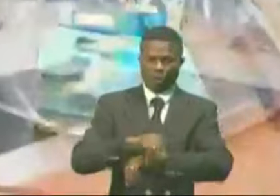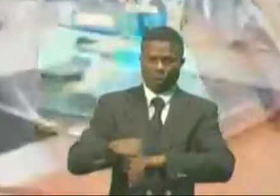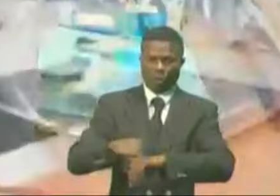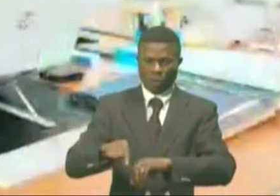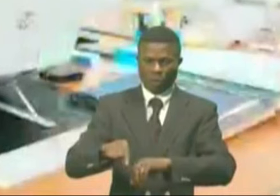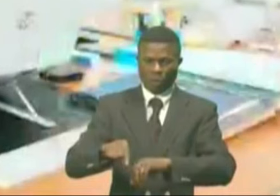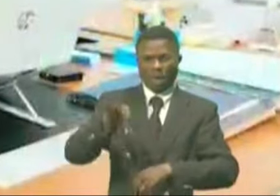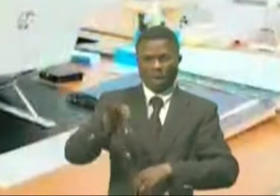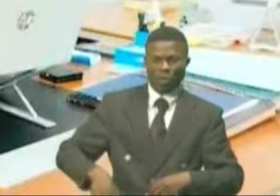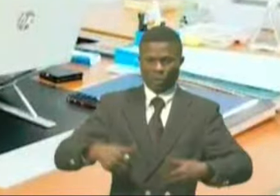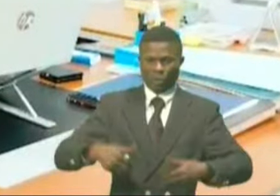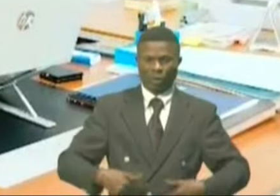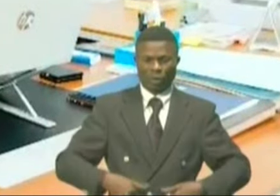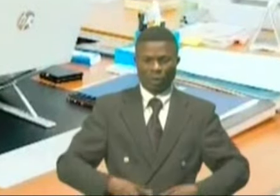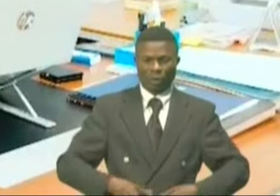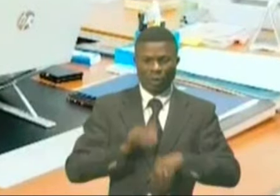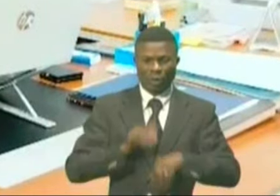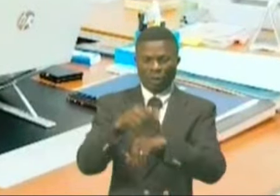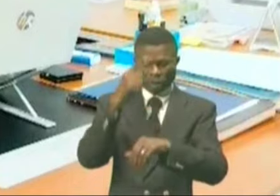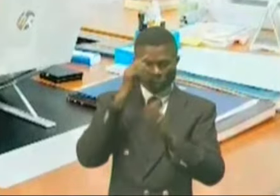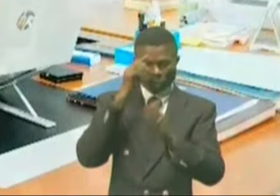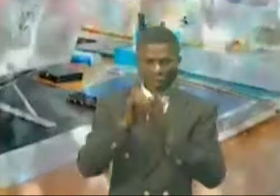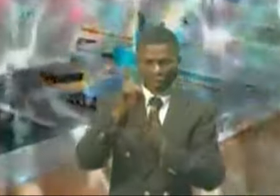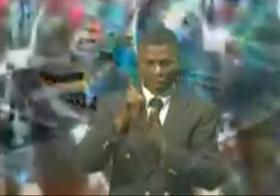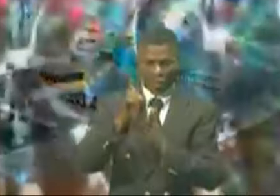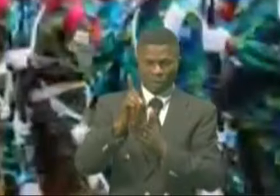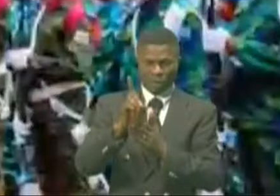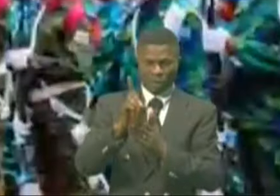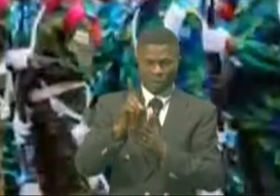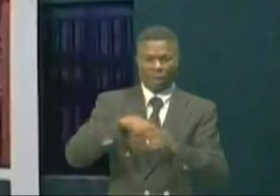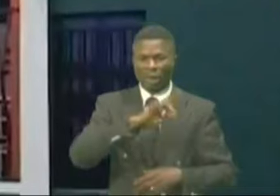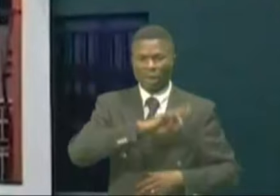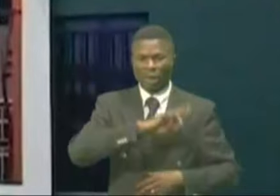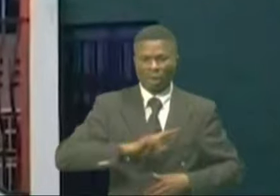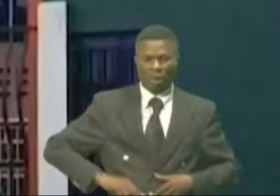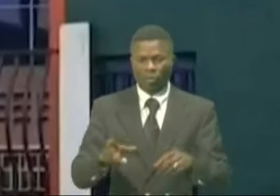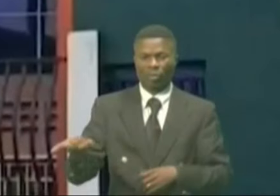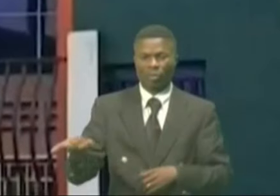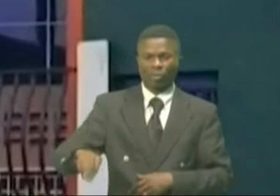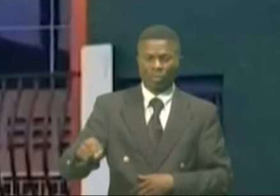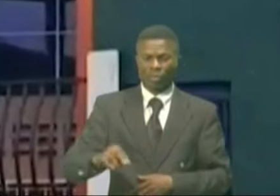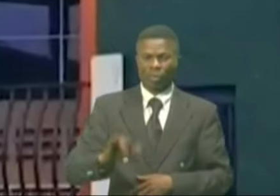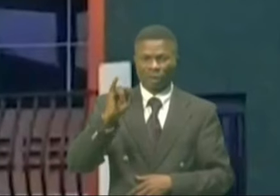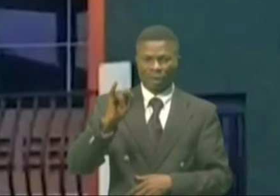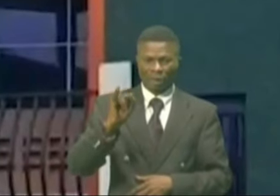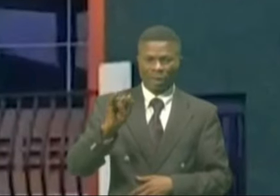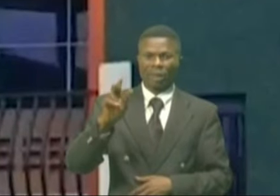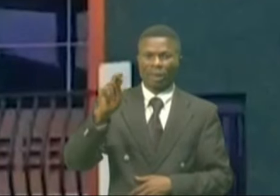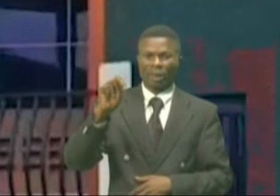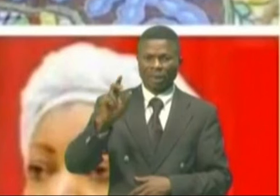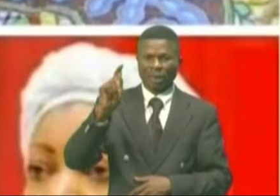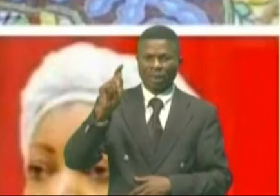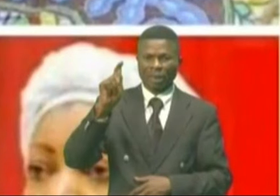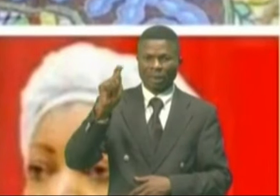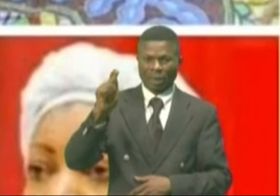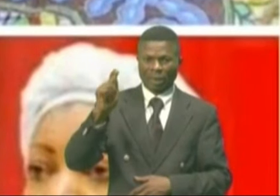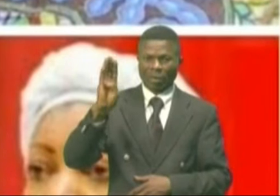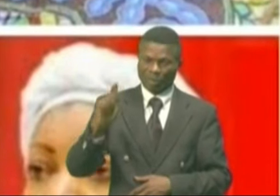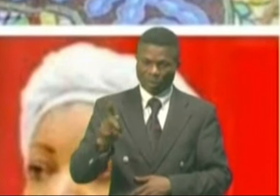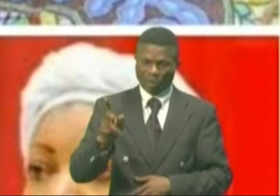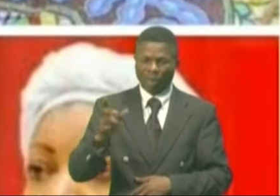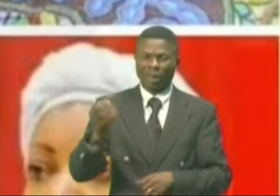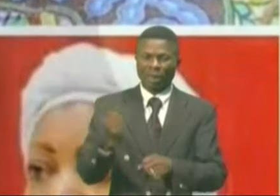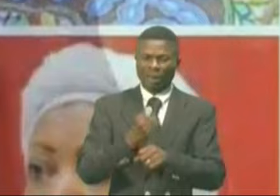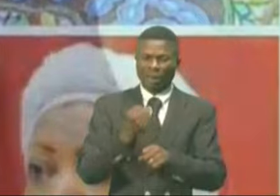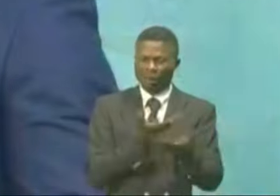d'une jeunesse engagée pour le développement de la RDC. En province, l'INBTP joue un grand rôle dans la formation de